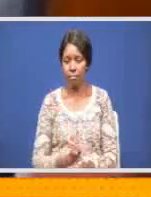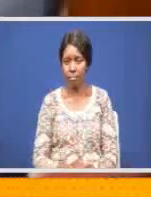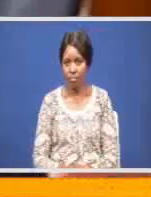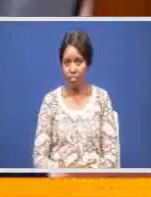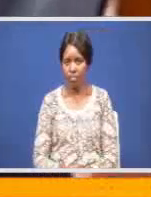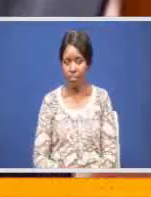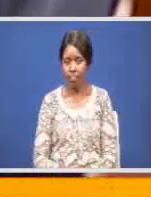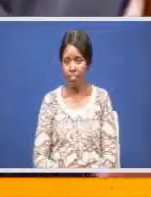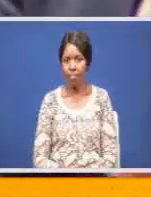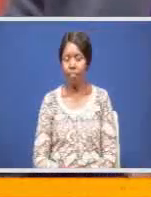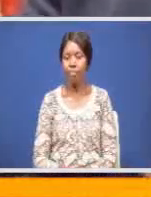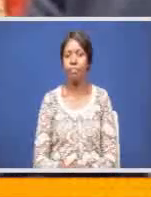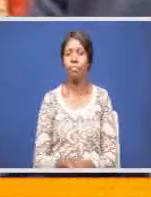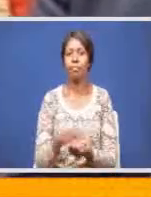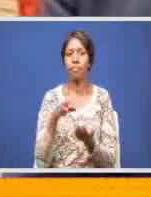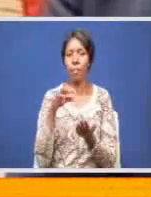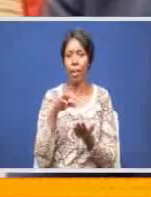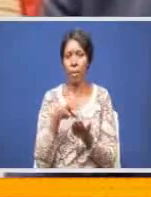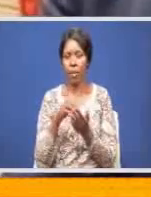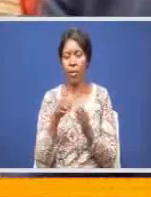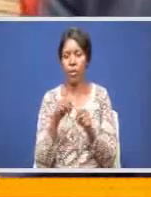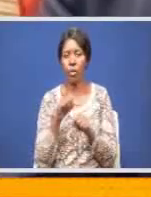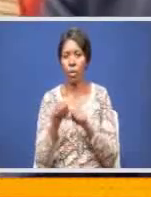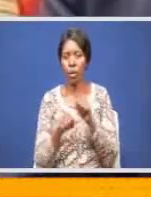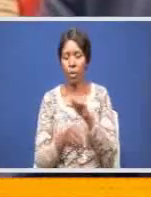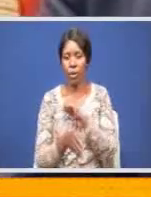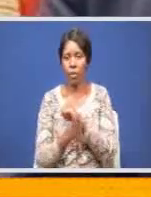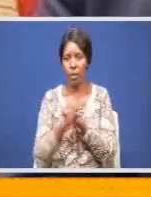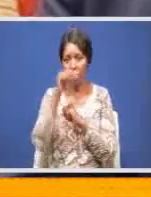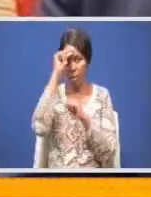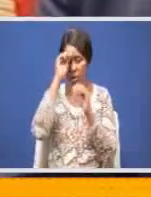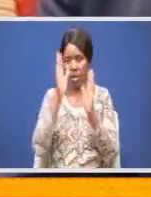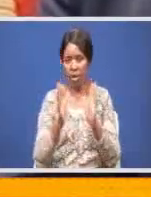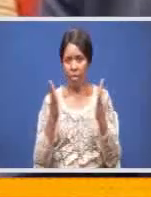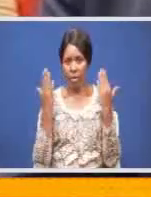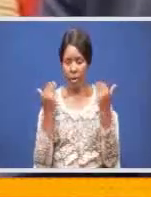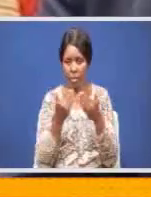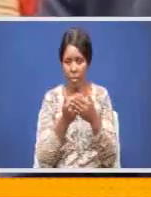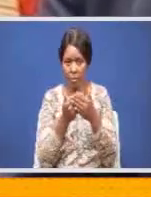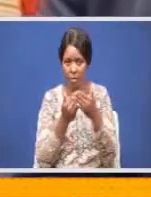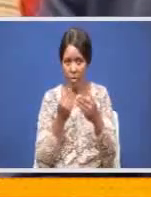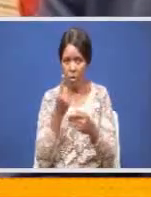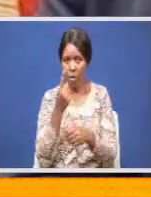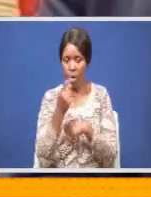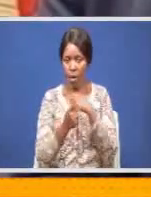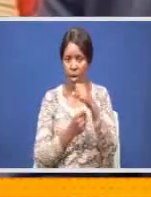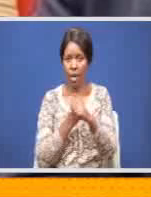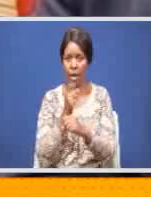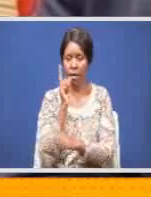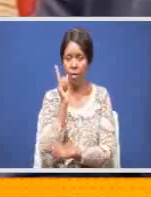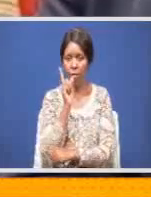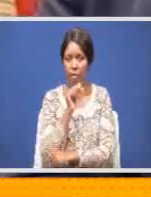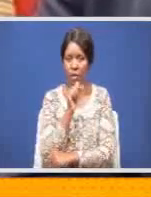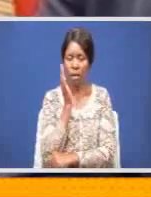insofar as the matter of impeachment of the governor of Meru. Nyambere ya mwaka yuma kudira, ngabana kawira muangaza